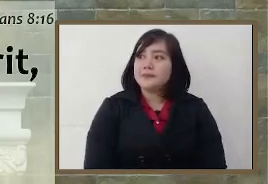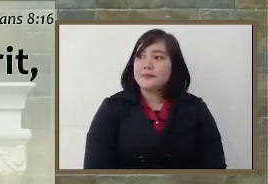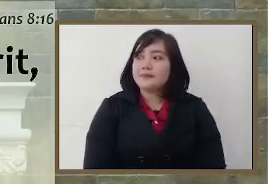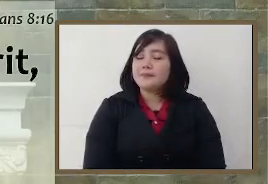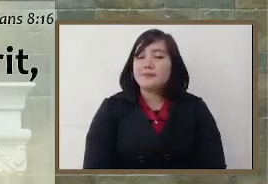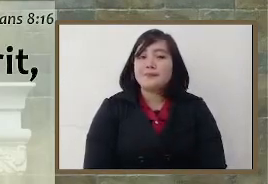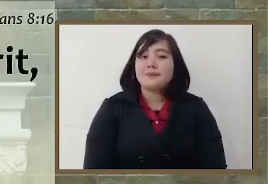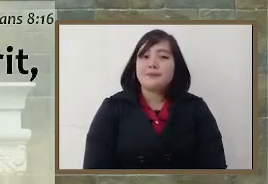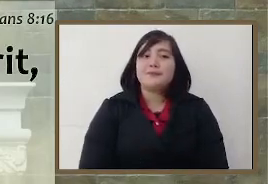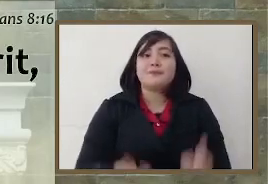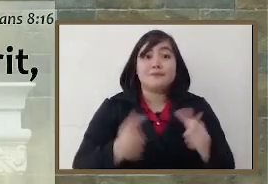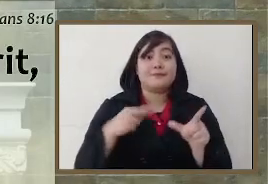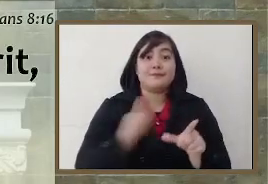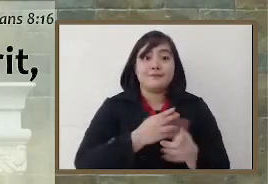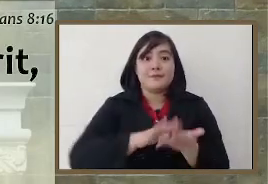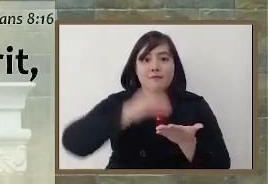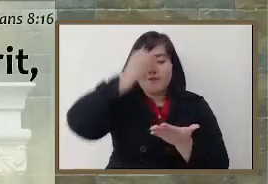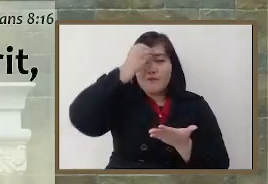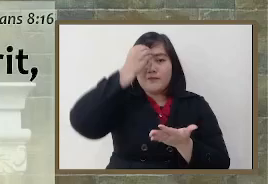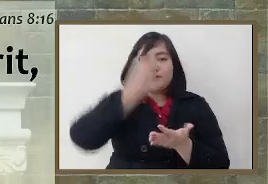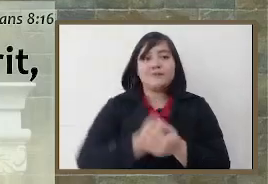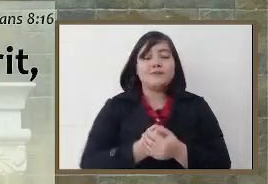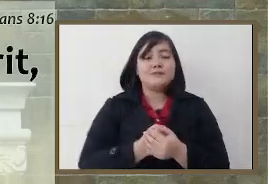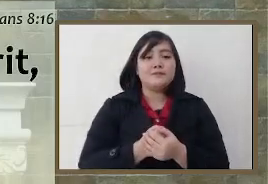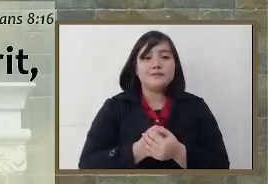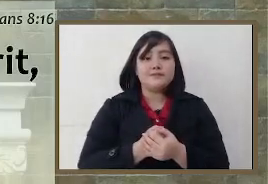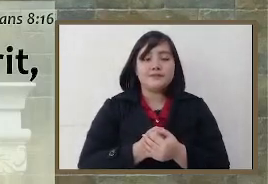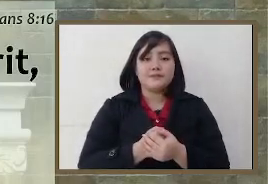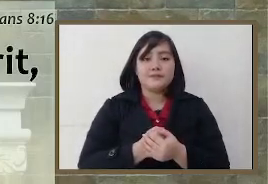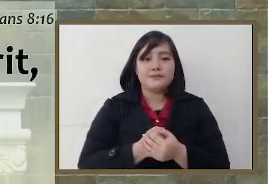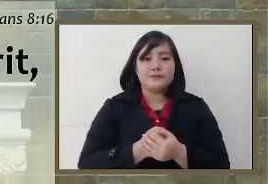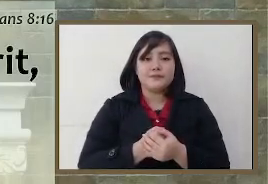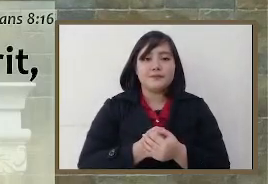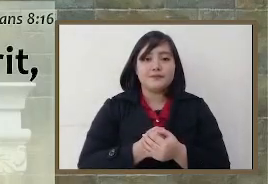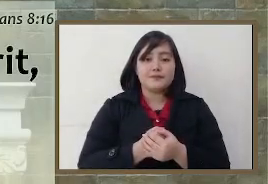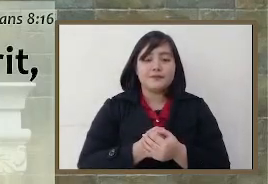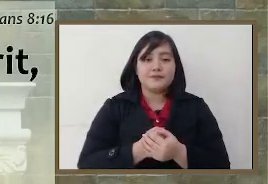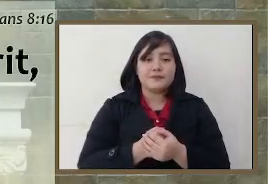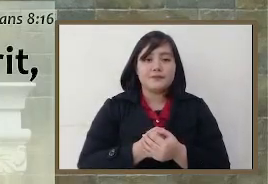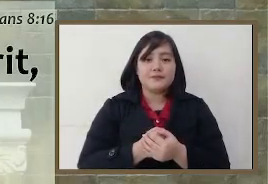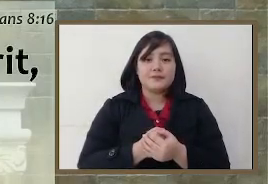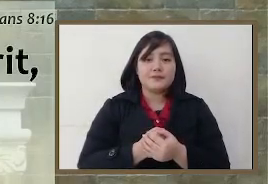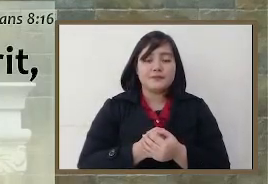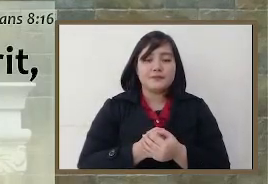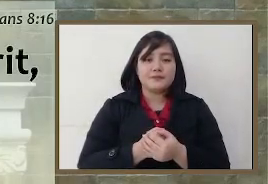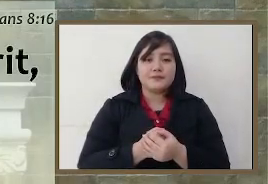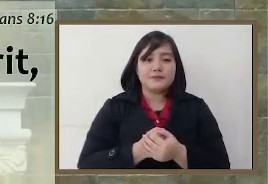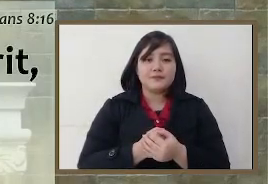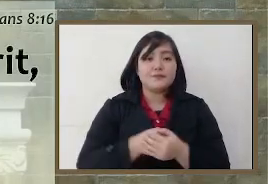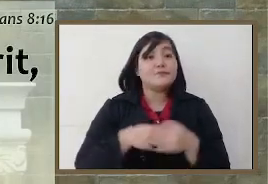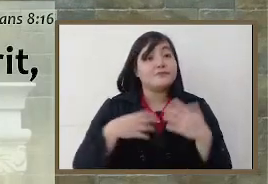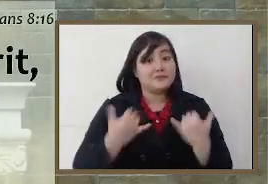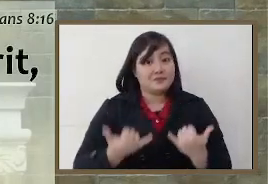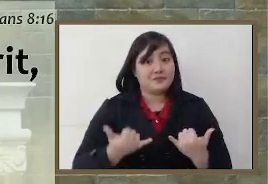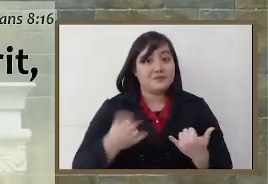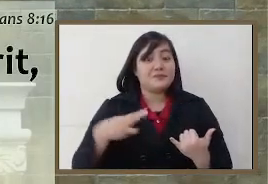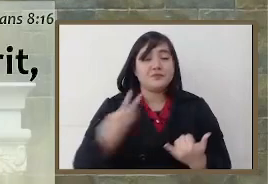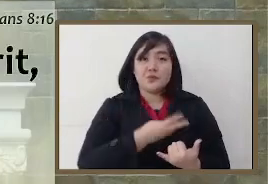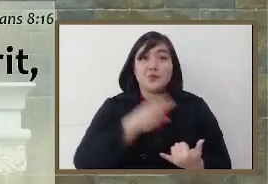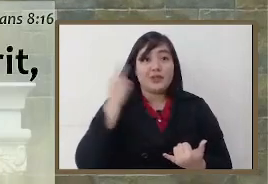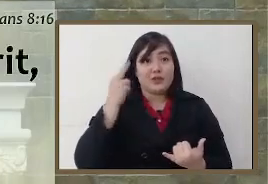Everybody learn something. Alright? Now, tayo, ginagamit natin ito para patunayan natin na tayo anak ng